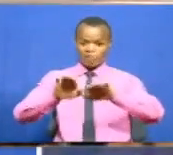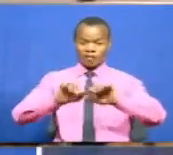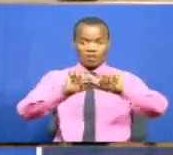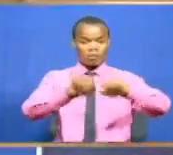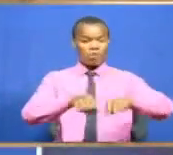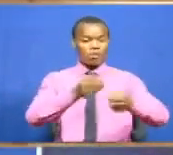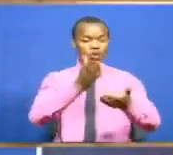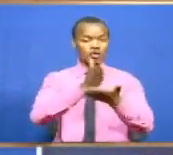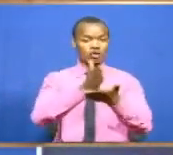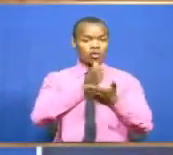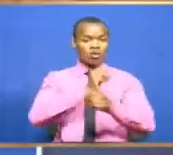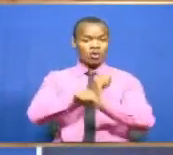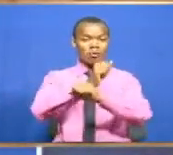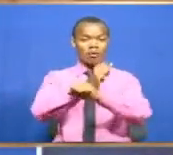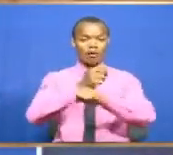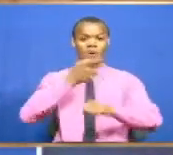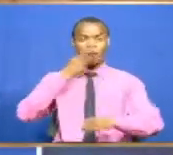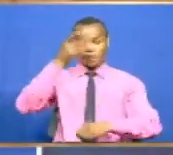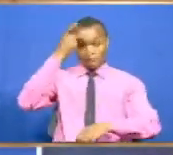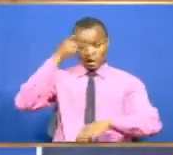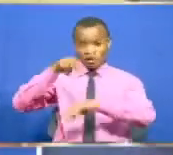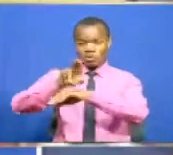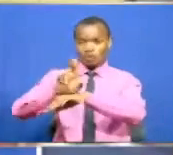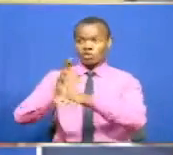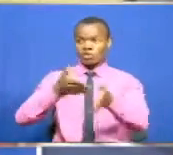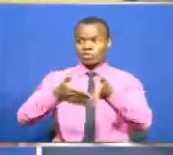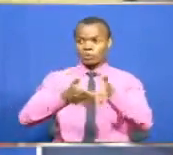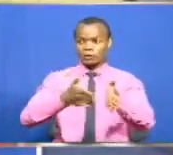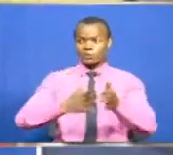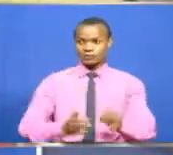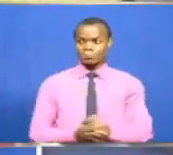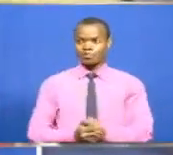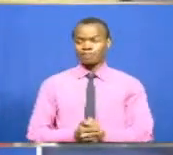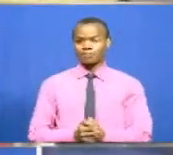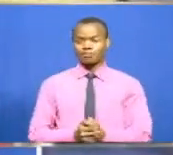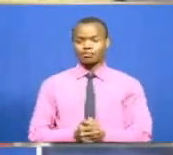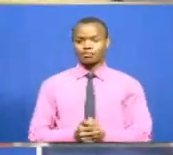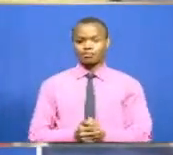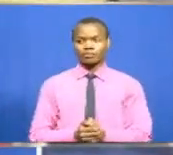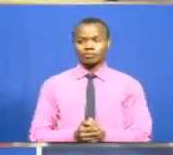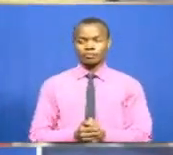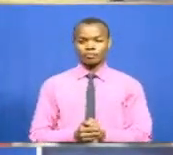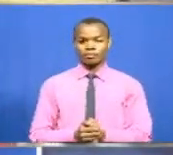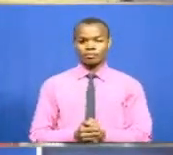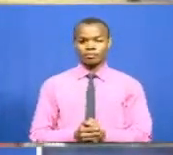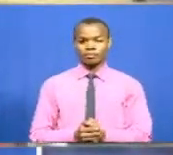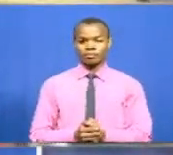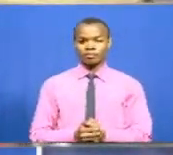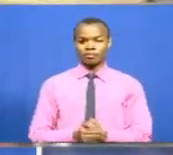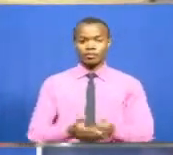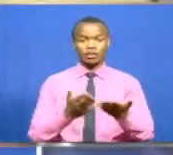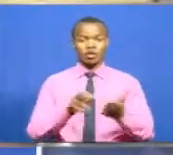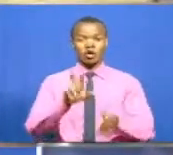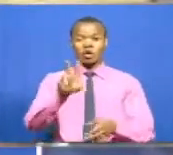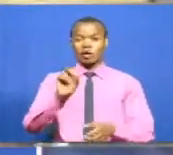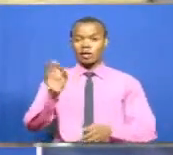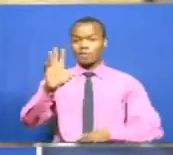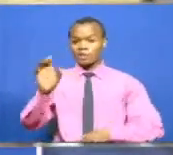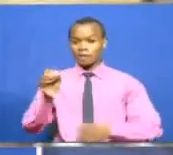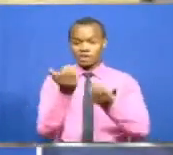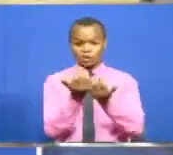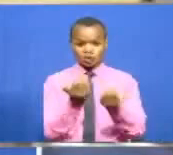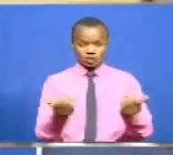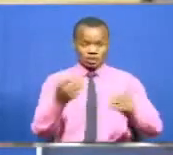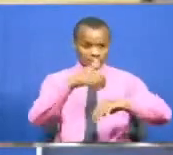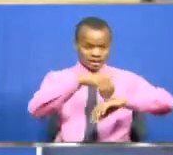wazazi wanafiki kutumia vibaya fursa hiyo. Remember that about 10 to 20% of the children you are sending